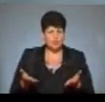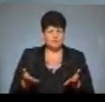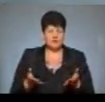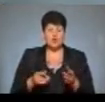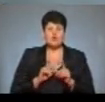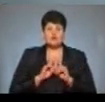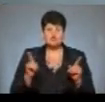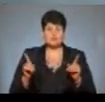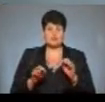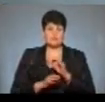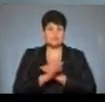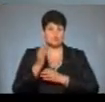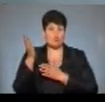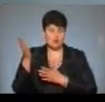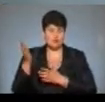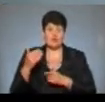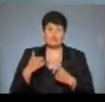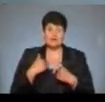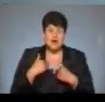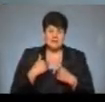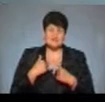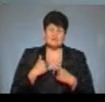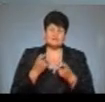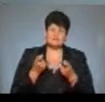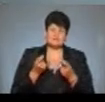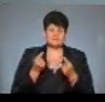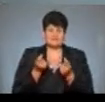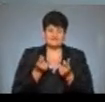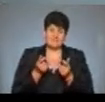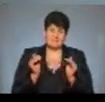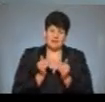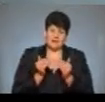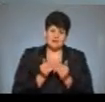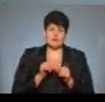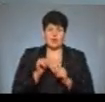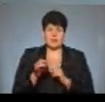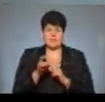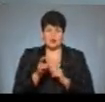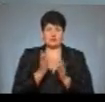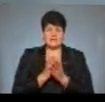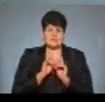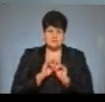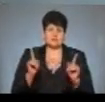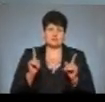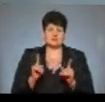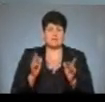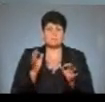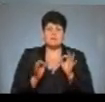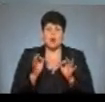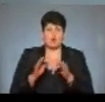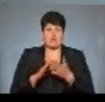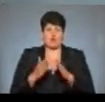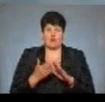східних областях. У нас не суттєво, але в окремих районах є специфічні природні умови, які